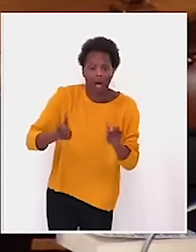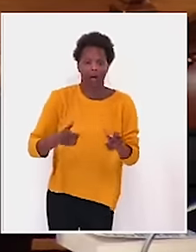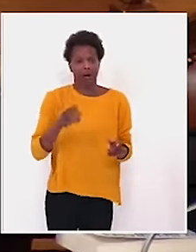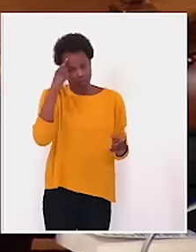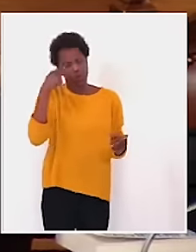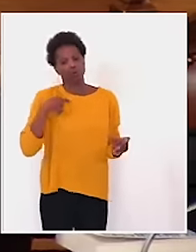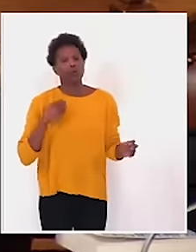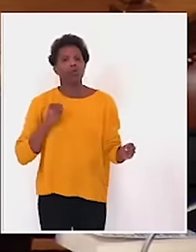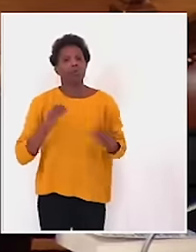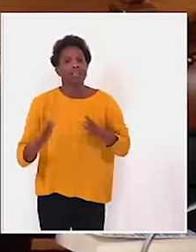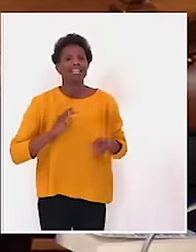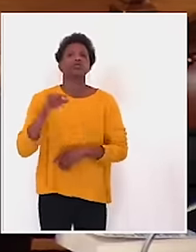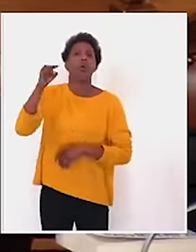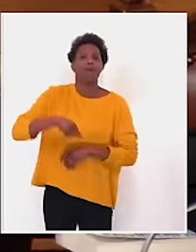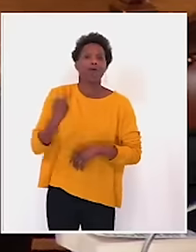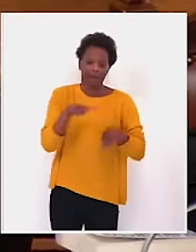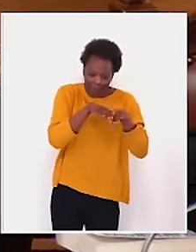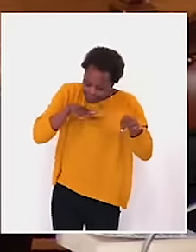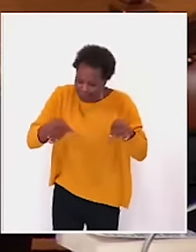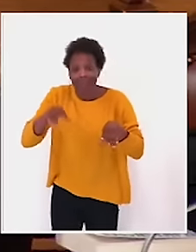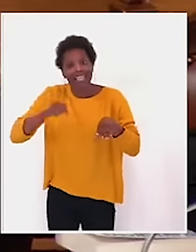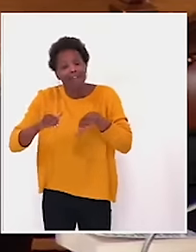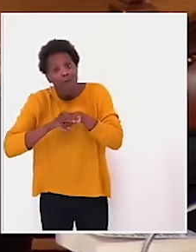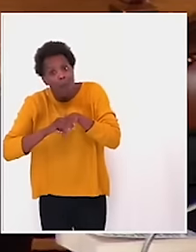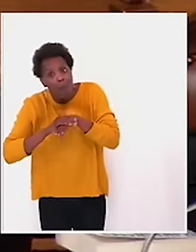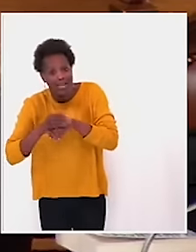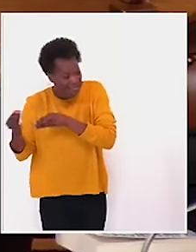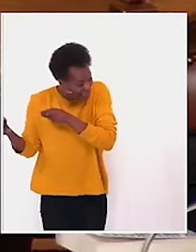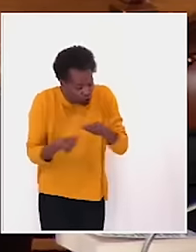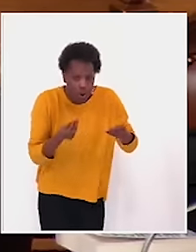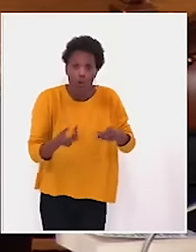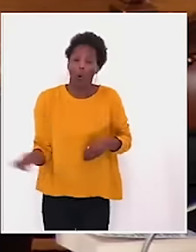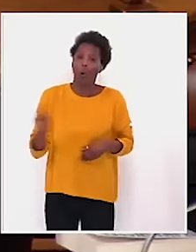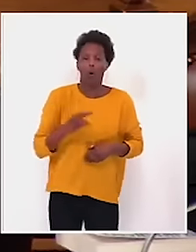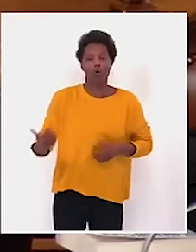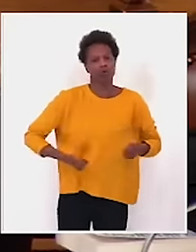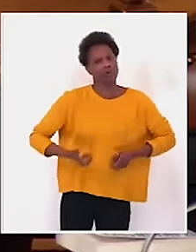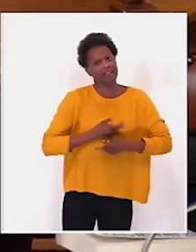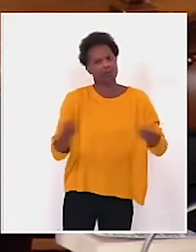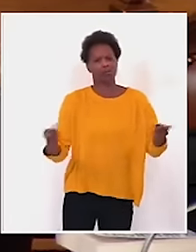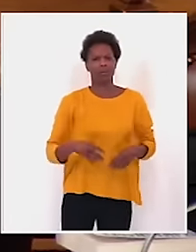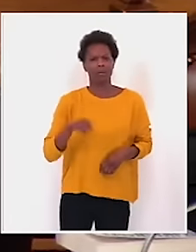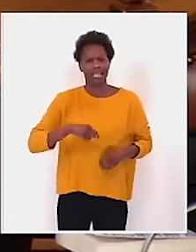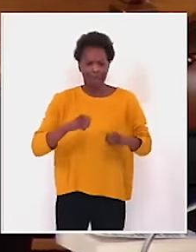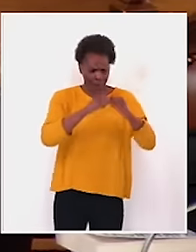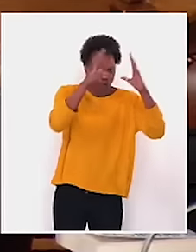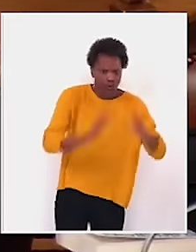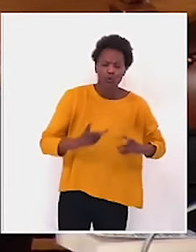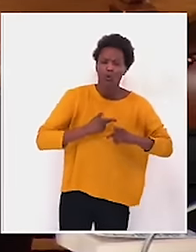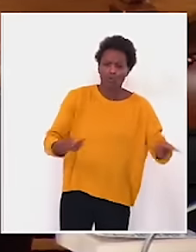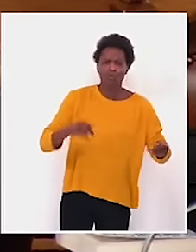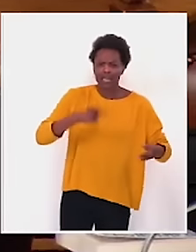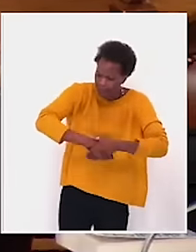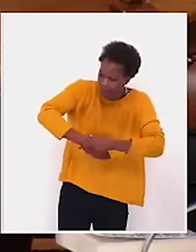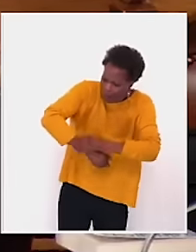fois, mais à côté de ça, ça suppose une politique volontariste de remise en place de services publics, de structures publiques. Il faut oser faire, il faut faire, il faut y